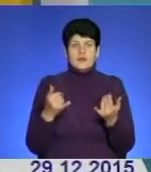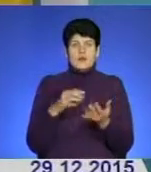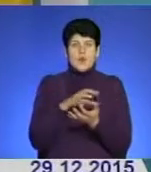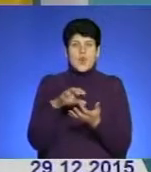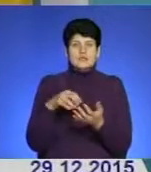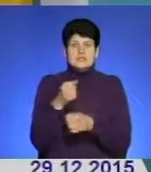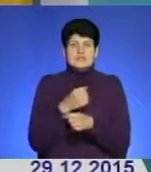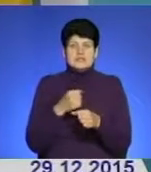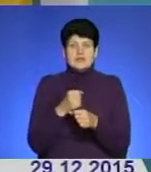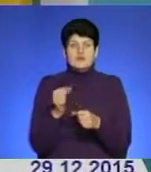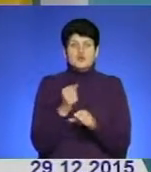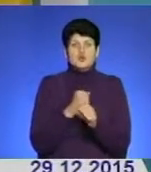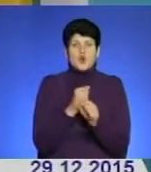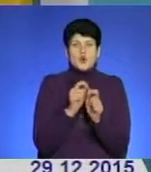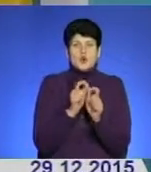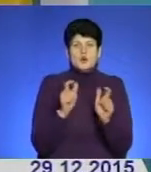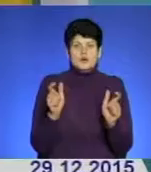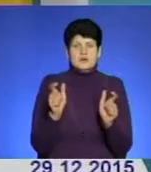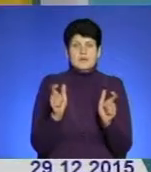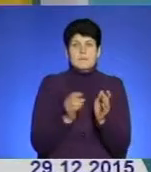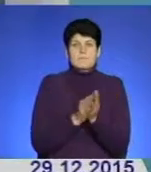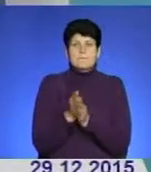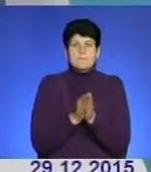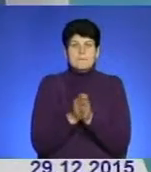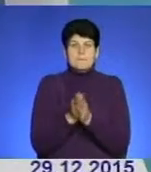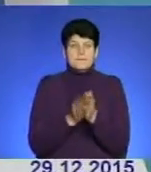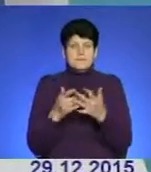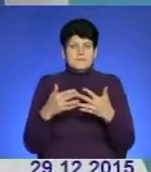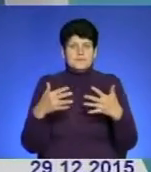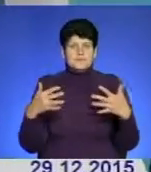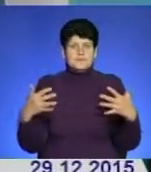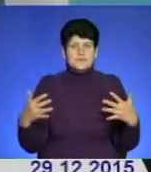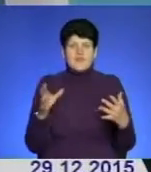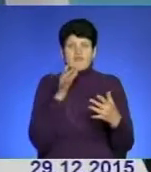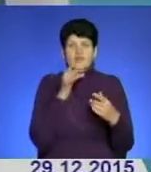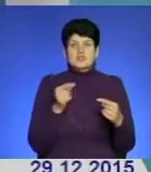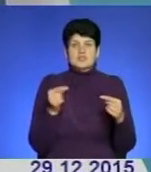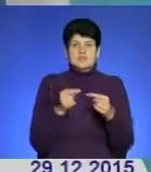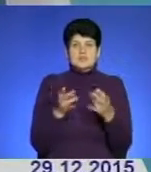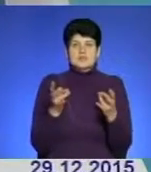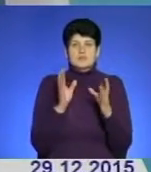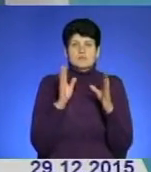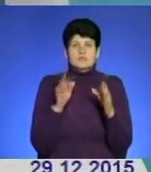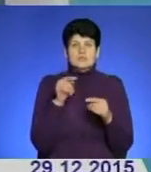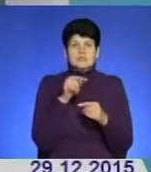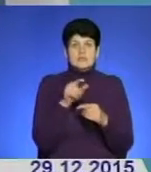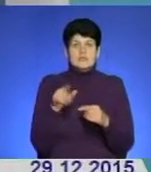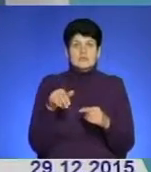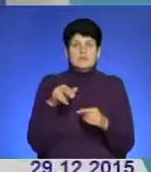консерва, шоколад, правильно міючі засоби. Знаєте, вчасно треба бути з тими людьми, йти їм на